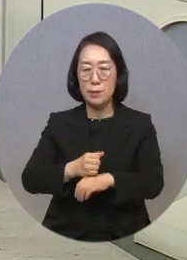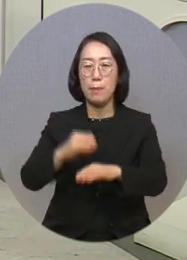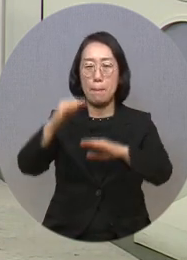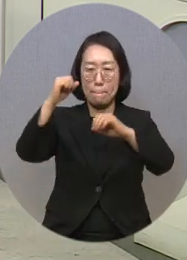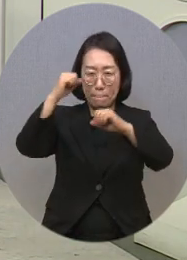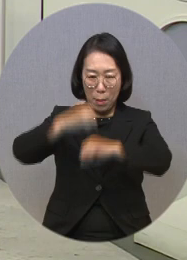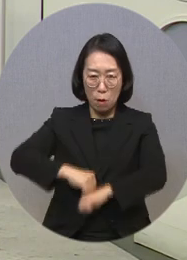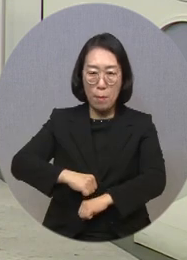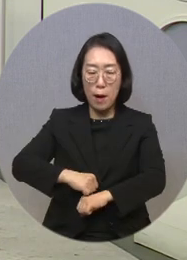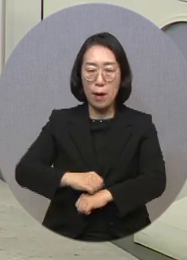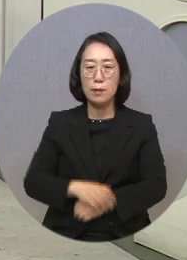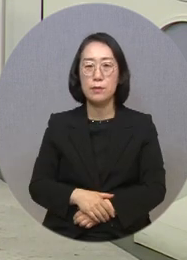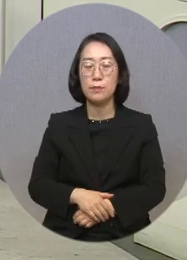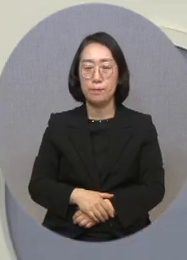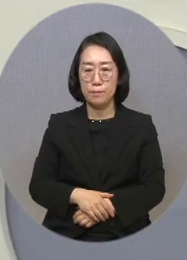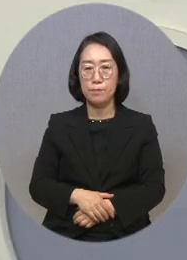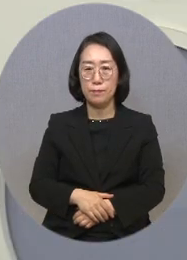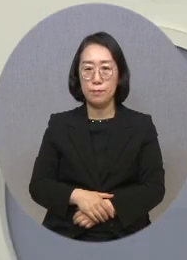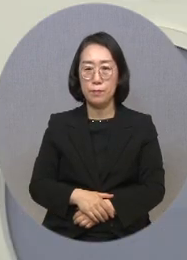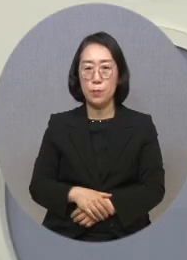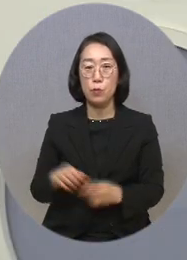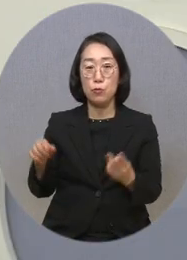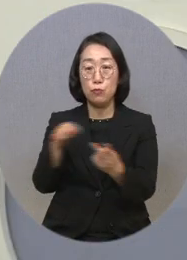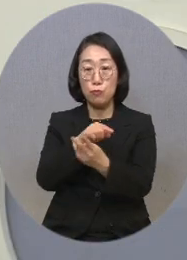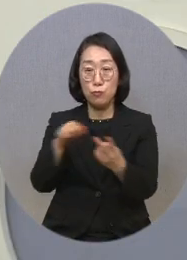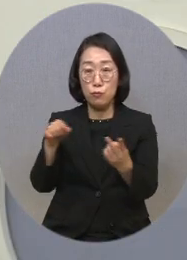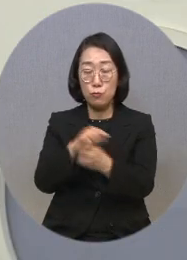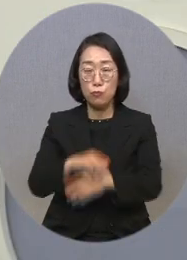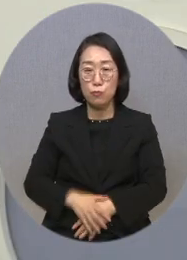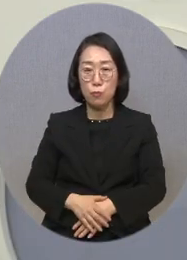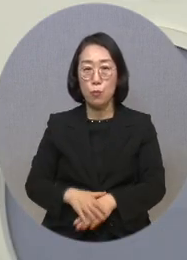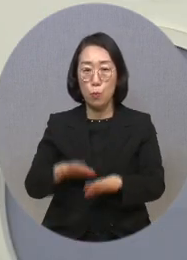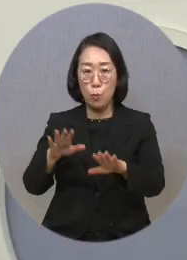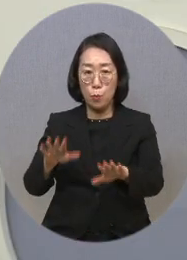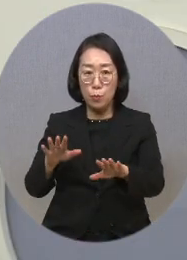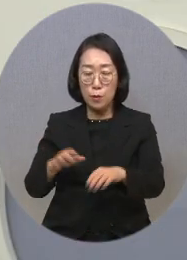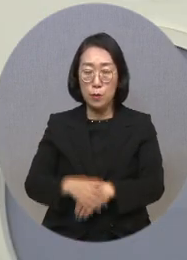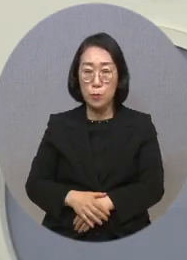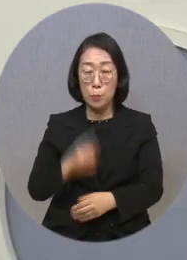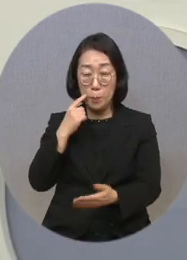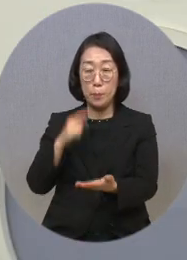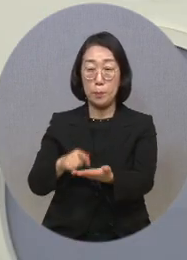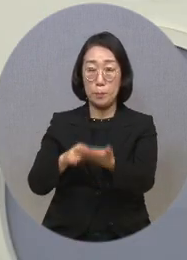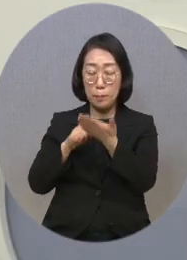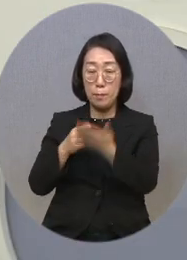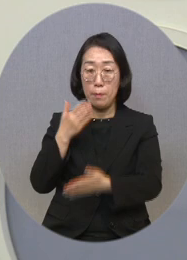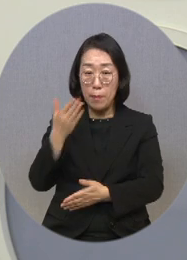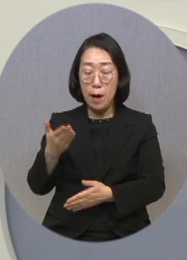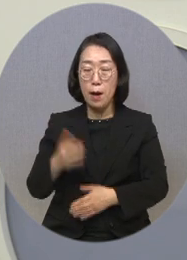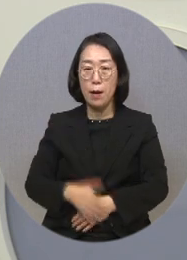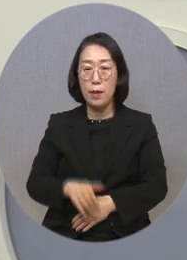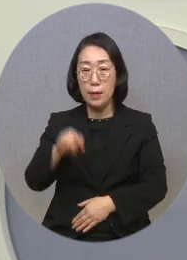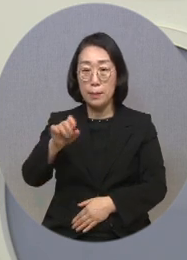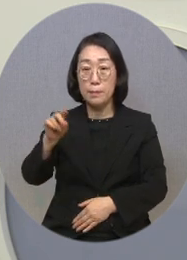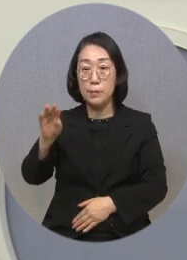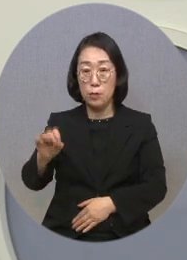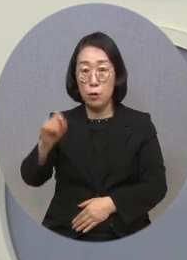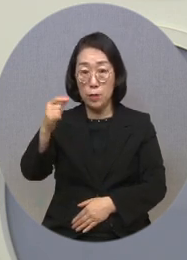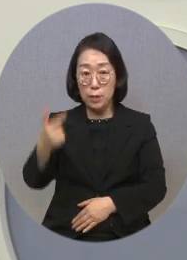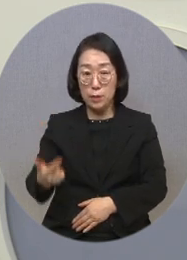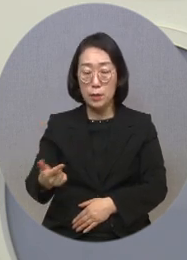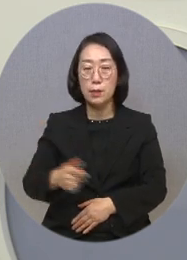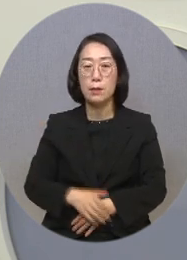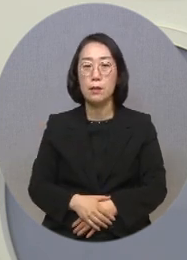그 끝을 택하든지 금년에는 그러한 시종이 좀 있는 해이다. 특히 그 김정은이도